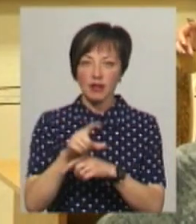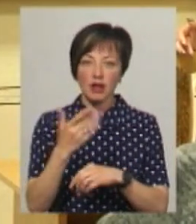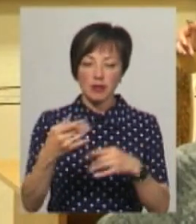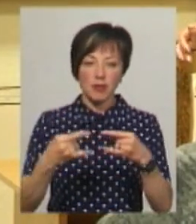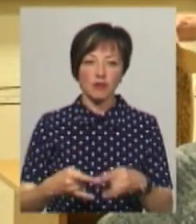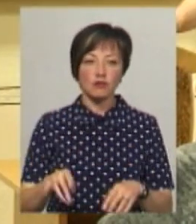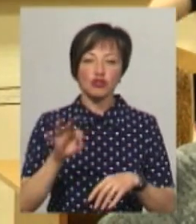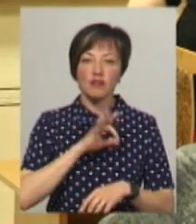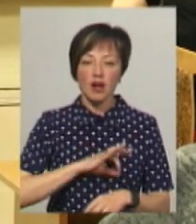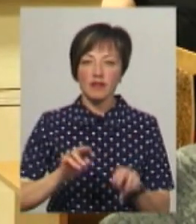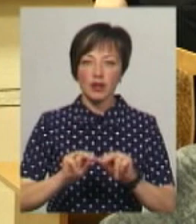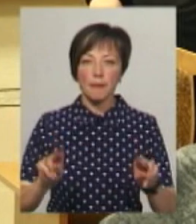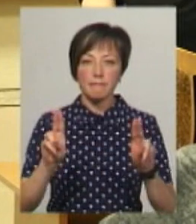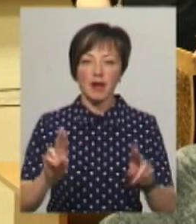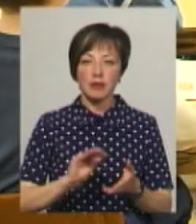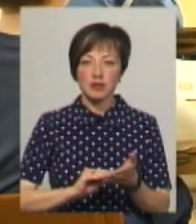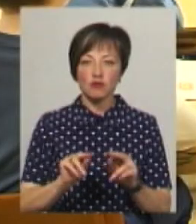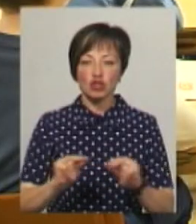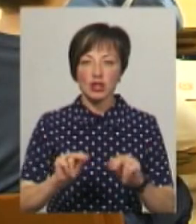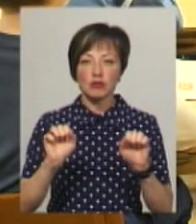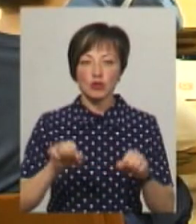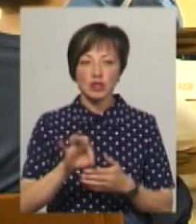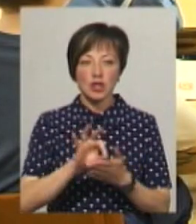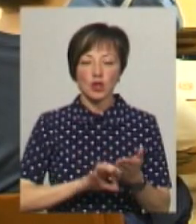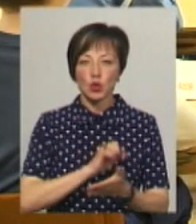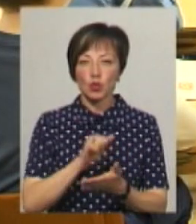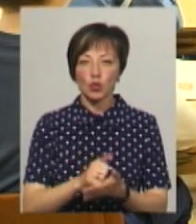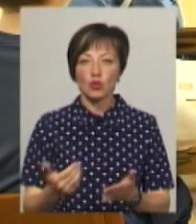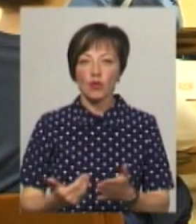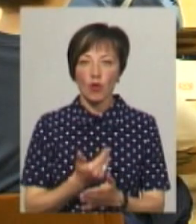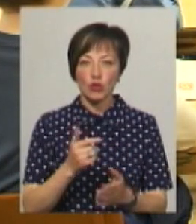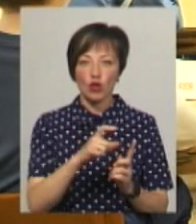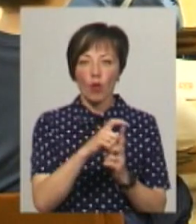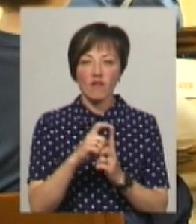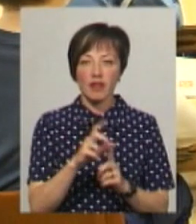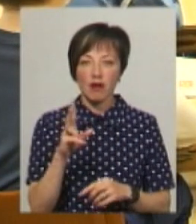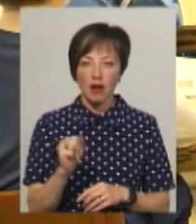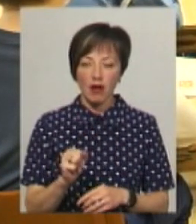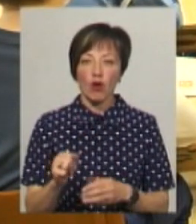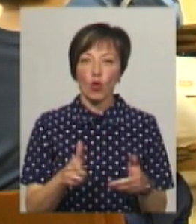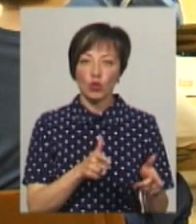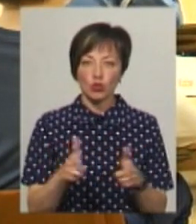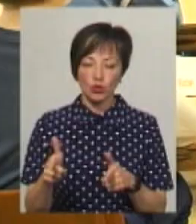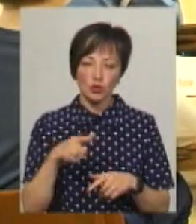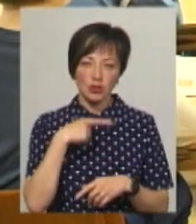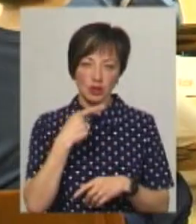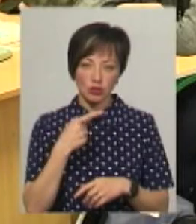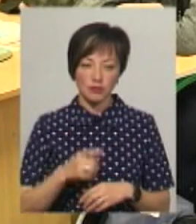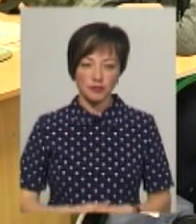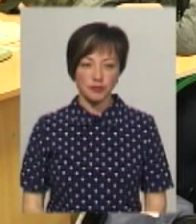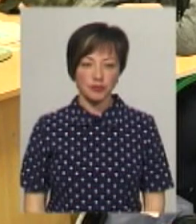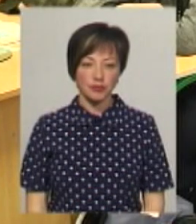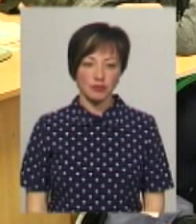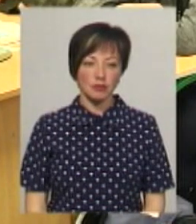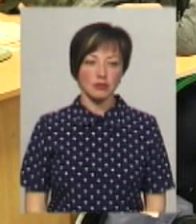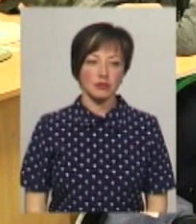і викладати нові правила написання вчителі зможуть одразу після друку нового орфографічного словника, який до видання готується, кажуть філологи. Світлана Поробок,